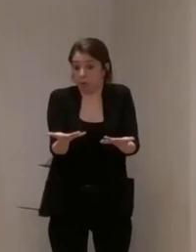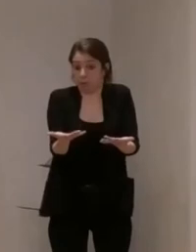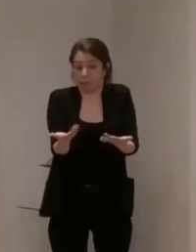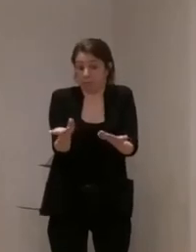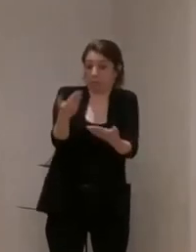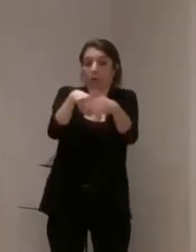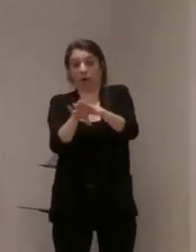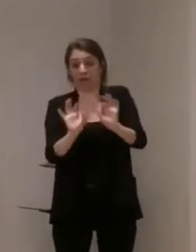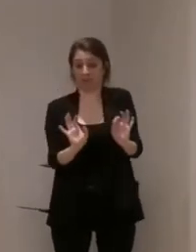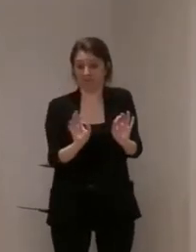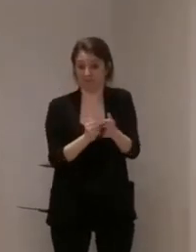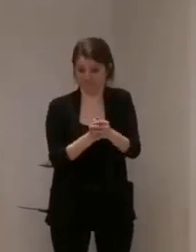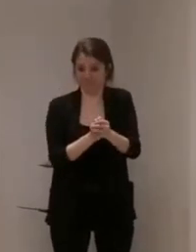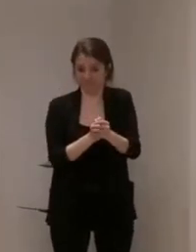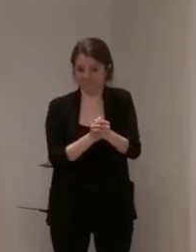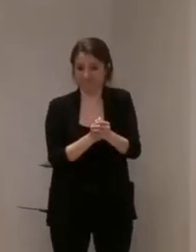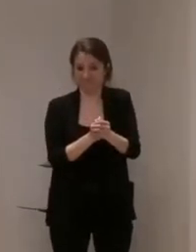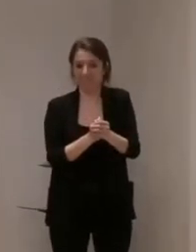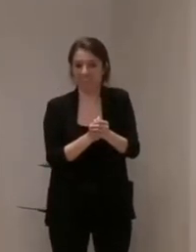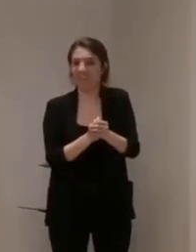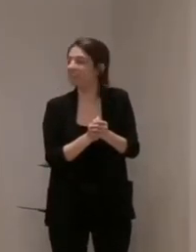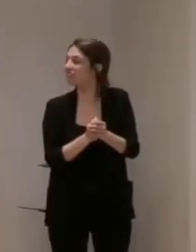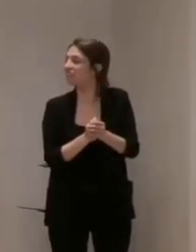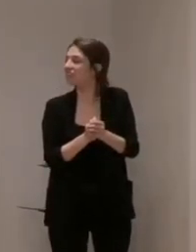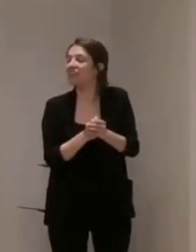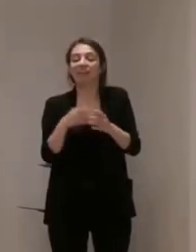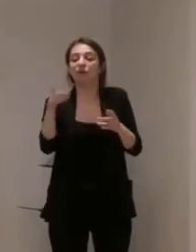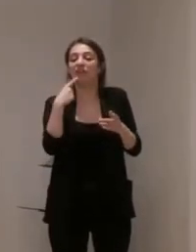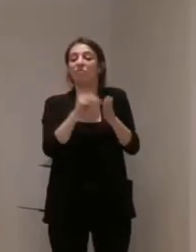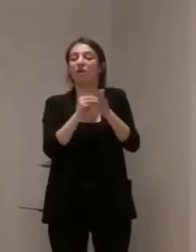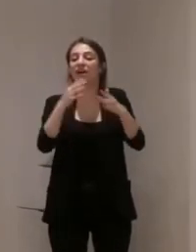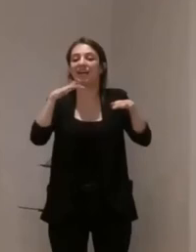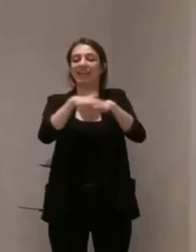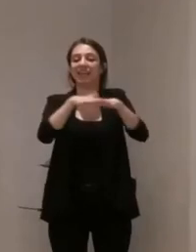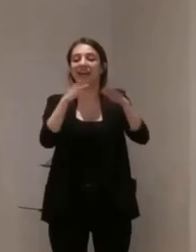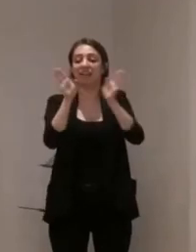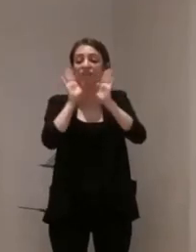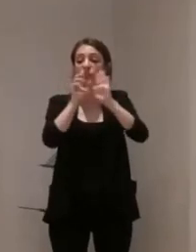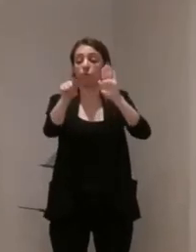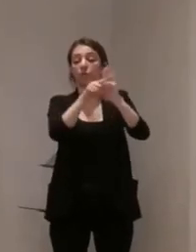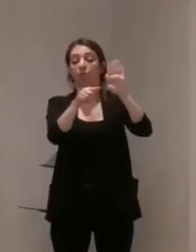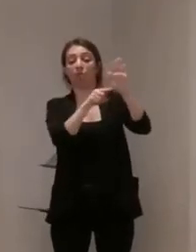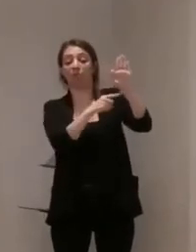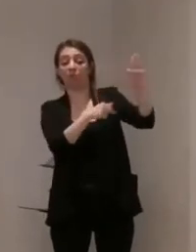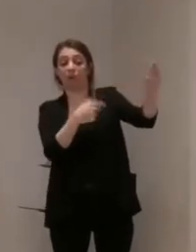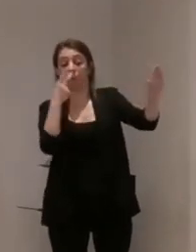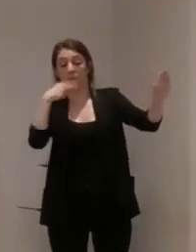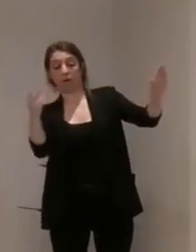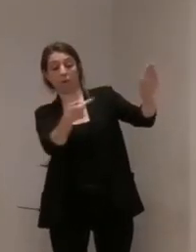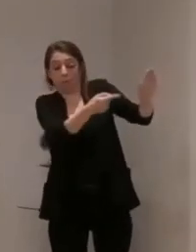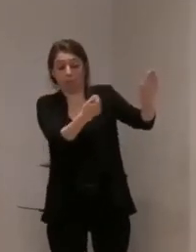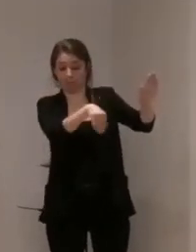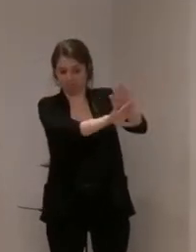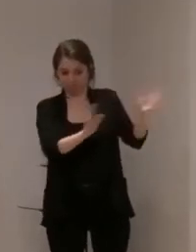que m'ha fet la impressió, perquè només m'he vist un parell d'entrades a internet, que això si m'ha quedat més entrades és que no ha acabat de moure's.